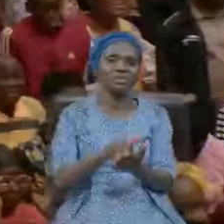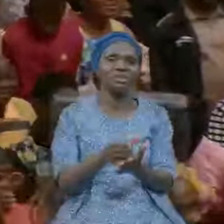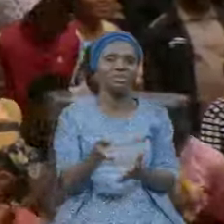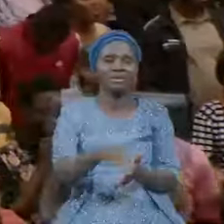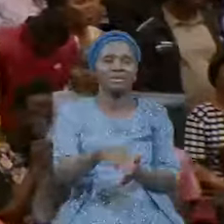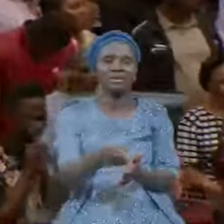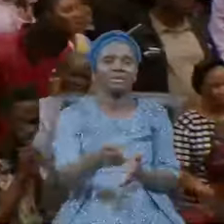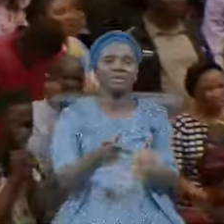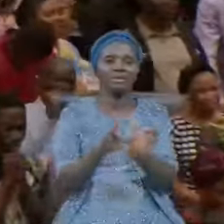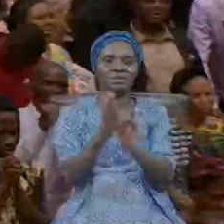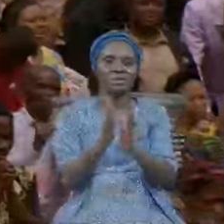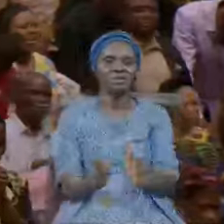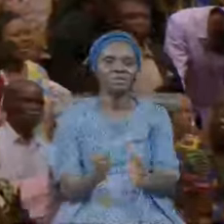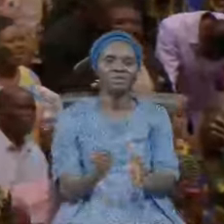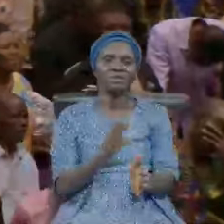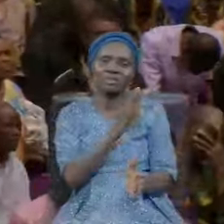Le caractère